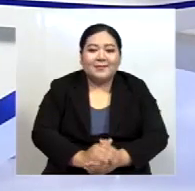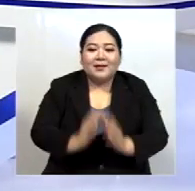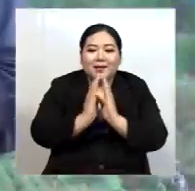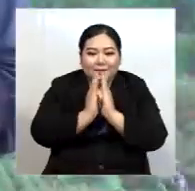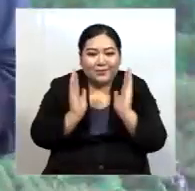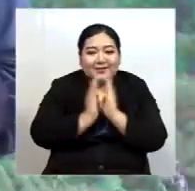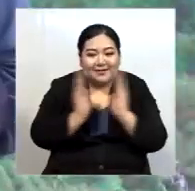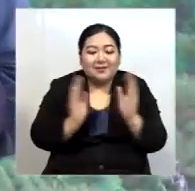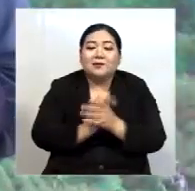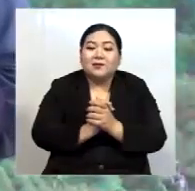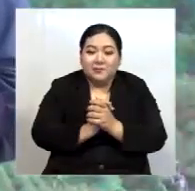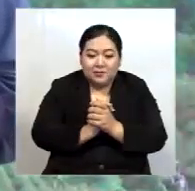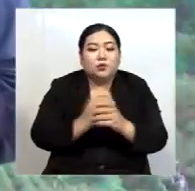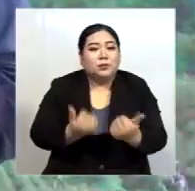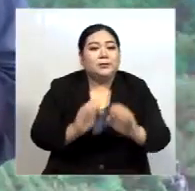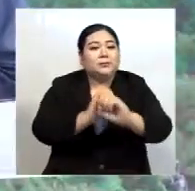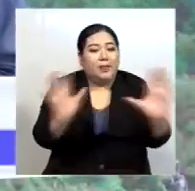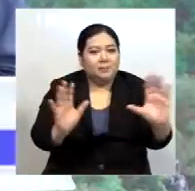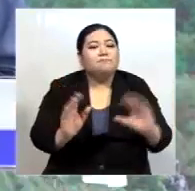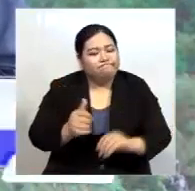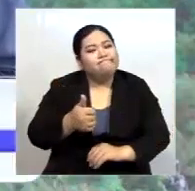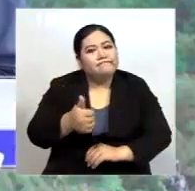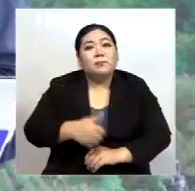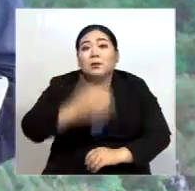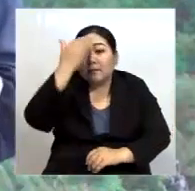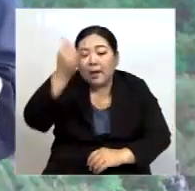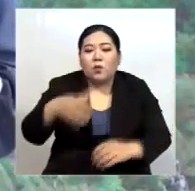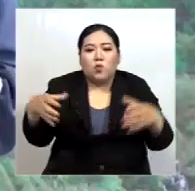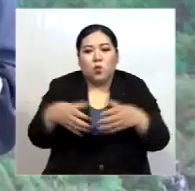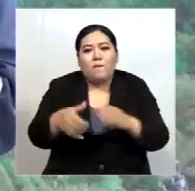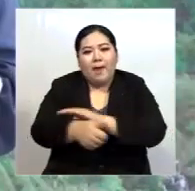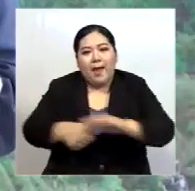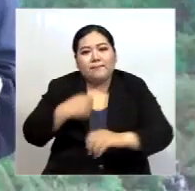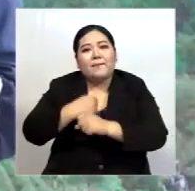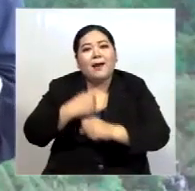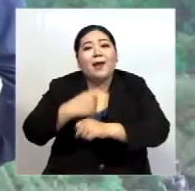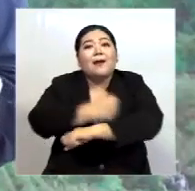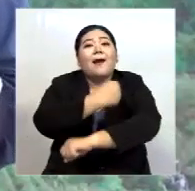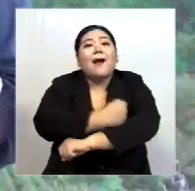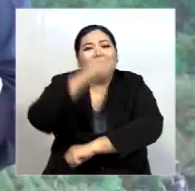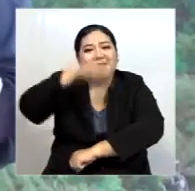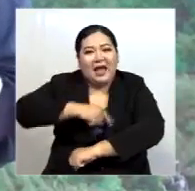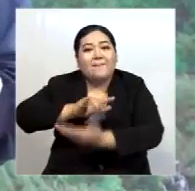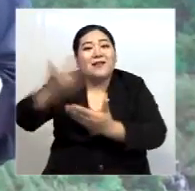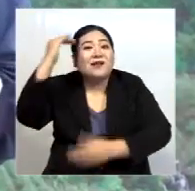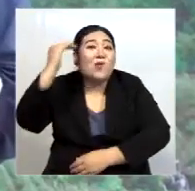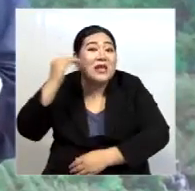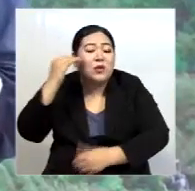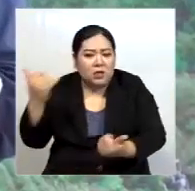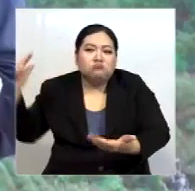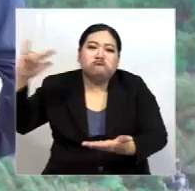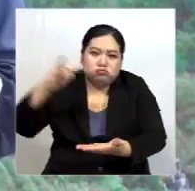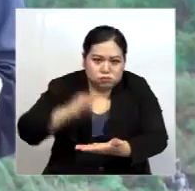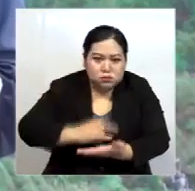ขอบคุณคุณปวีณาคุณสุพนันท์นะคะถือว่ามีความชัดเจนขึ้นนะคะสำหรับกลุ่มแรงงานไทยผิดกฎหมายที่เดินทางมากักตัวเฝ้าระวัง